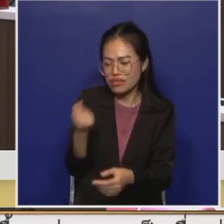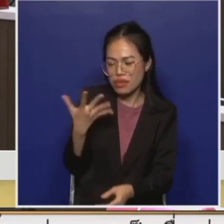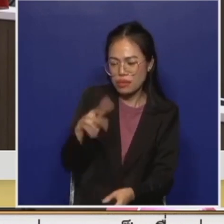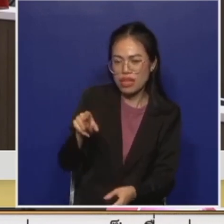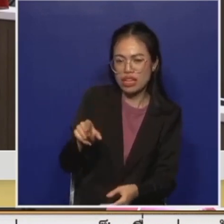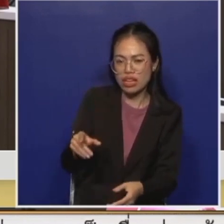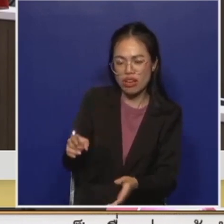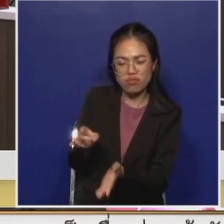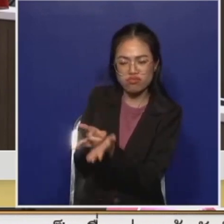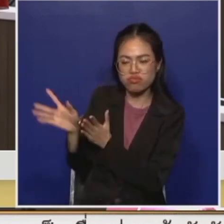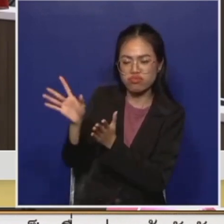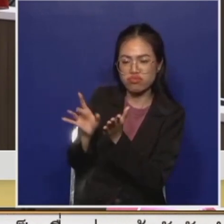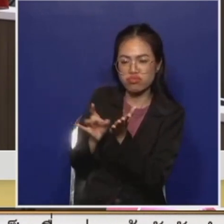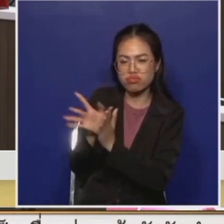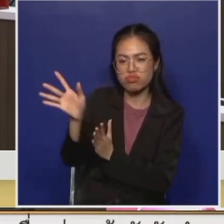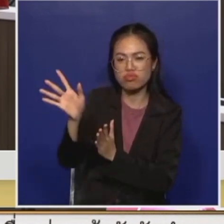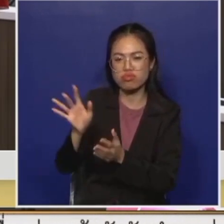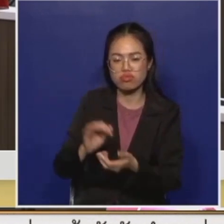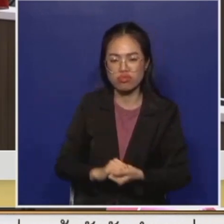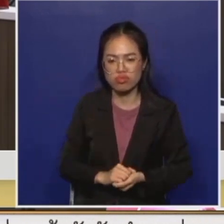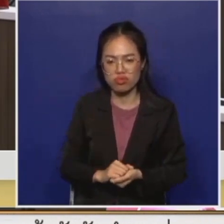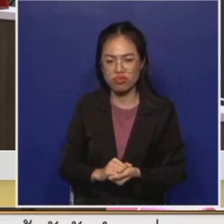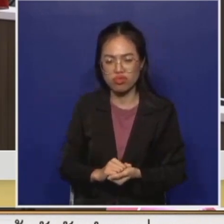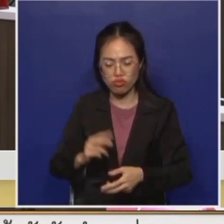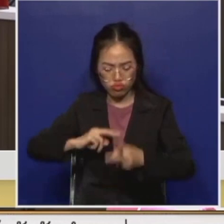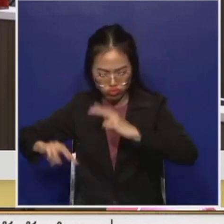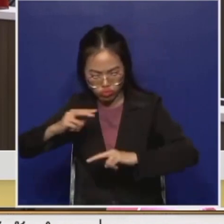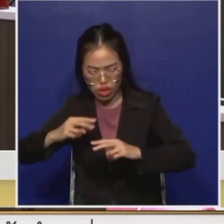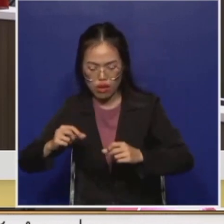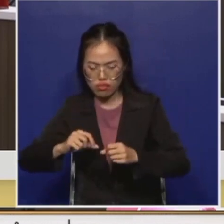มันถูกดีดออกวนอกทงหมดเช่นกเลยครับ